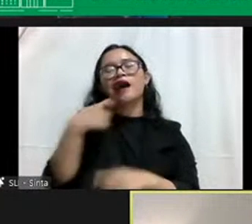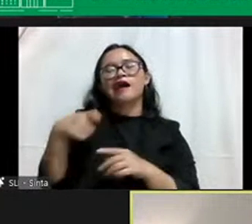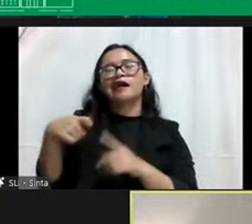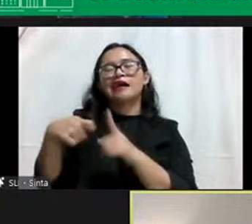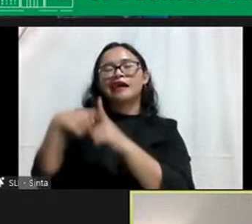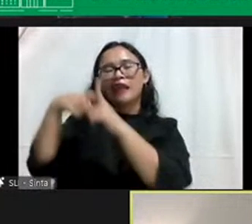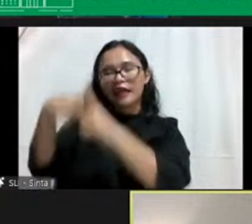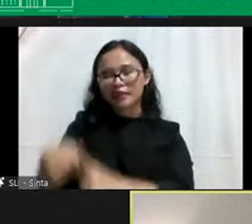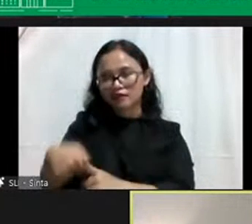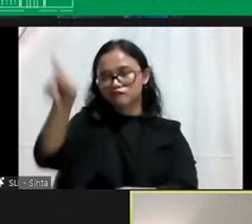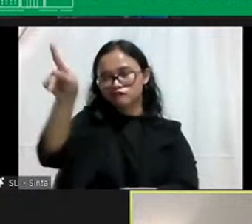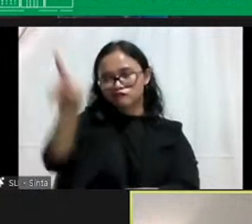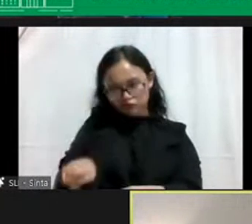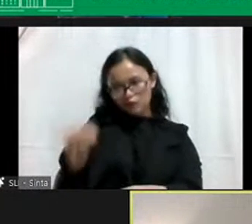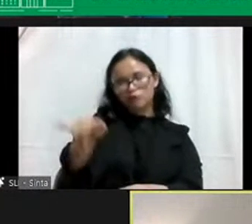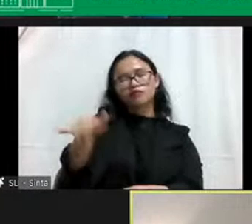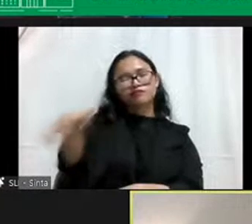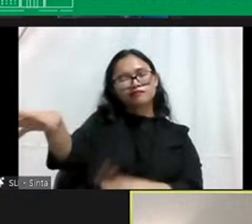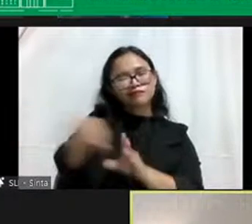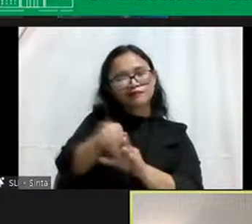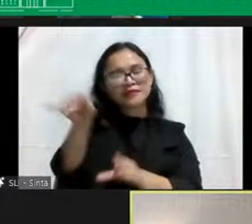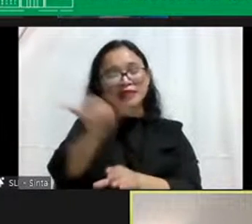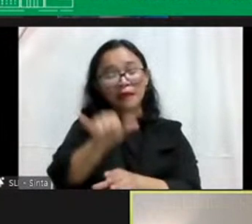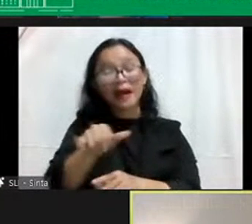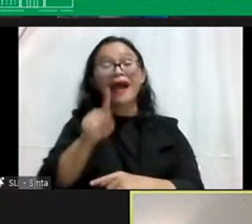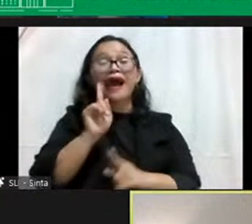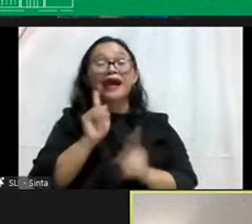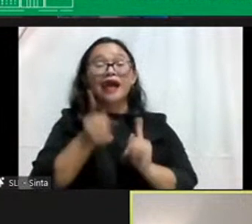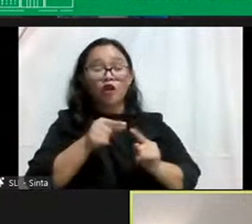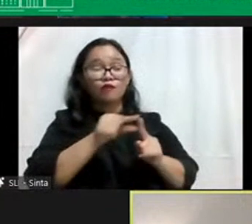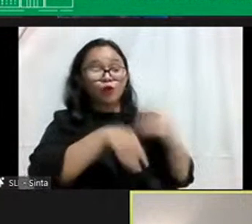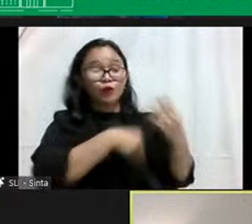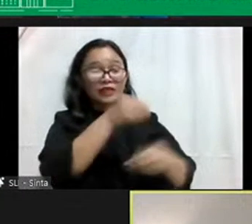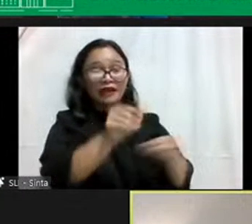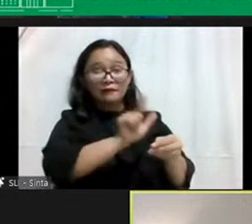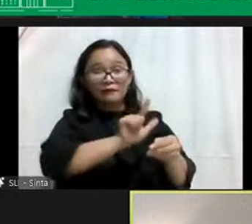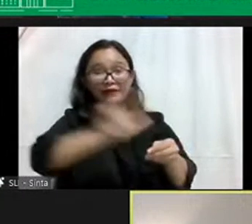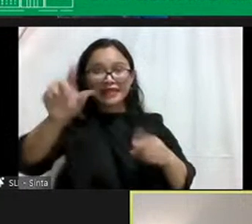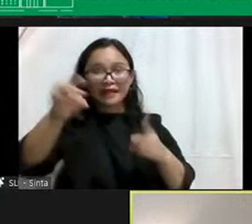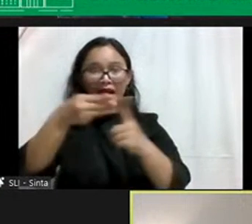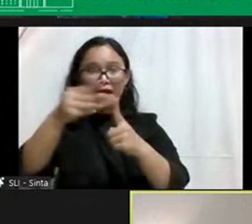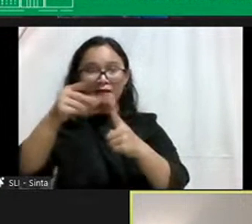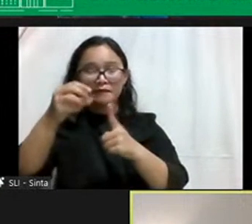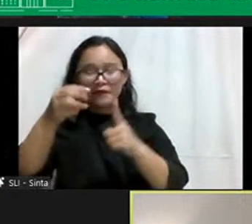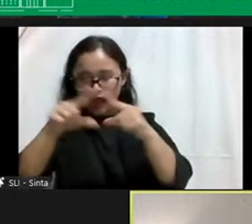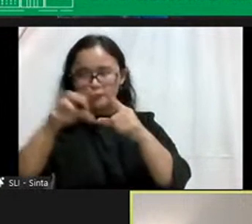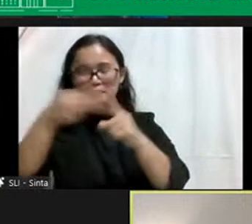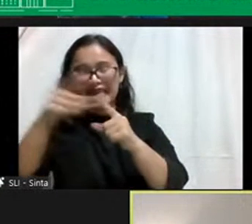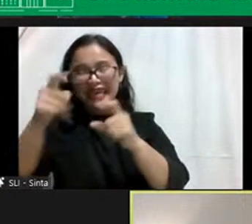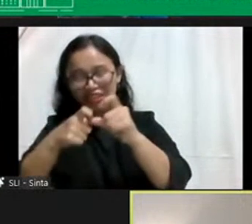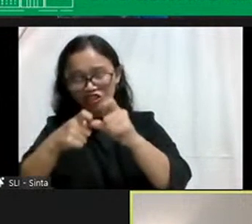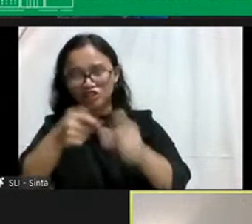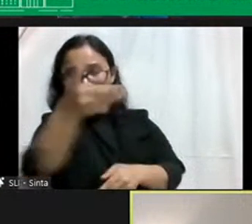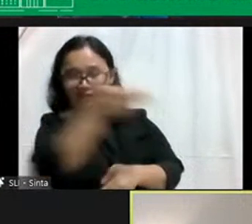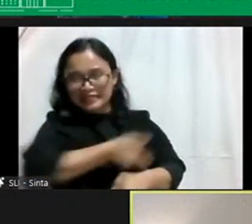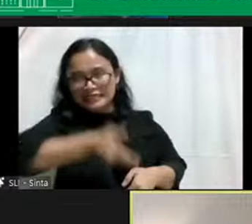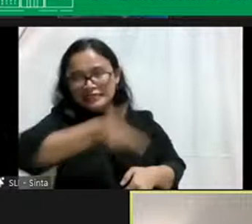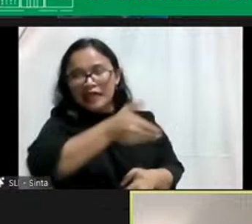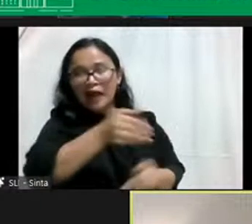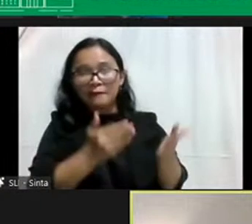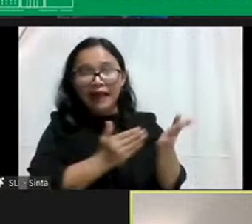untuk yang lainnya dan dalam hal ketidak patuhan Kami akan melihat apakah kami punya ee